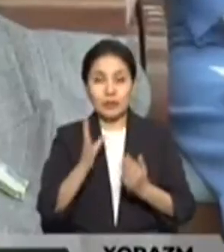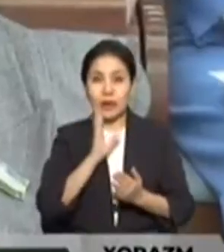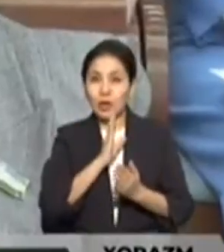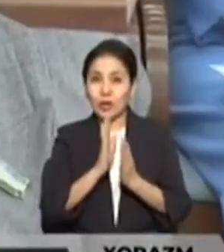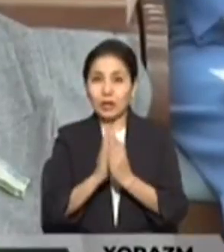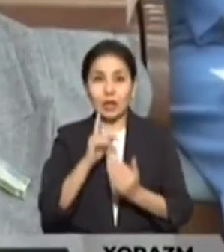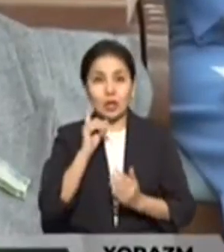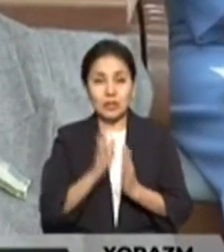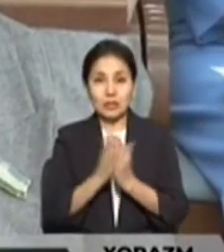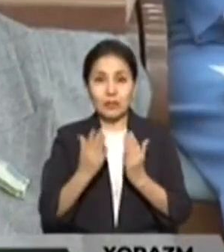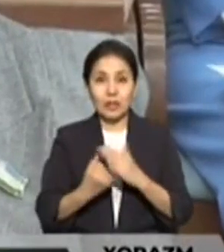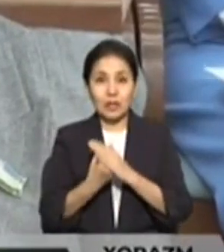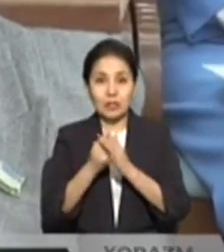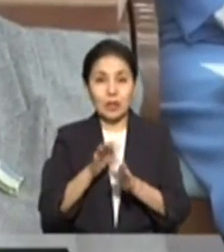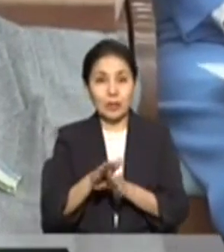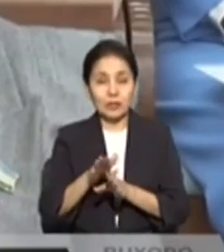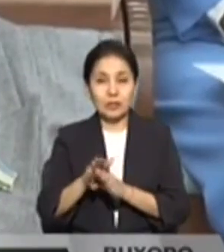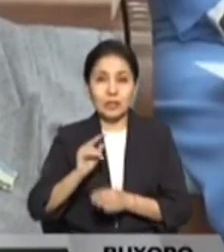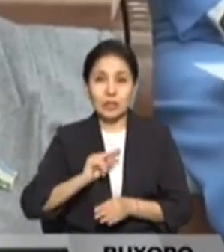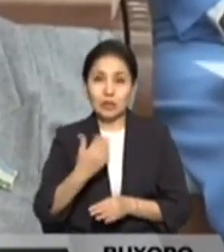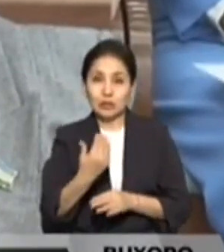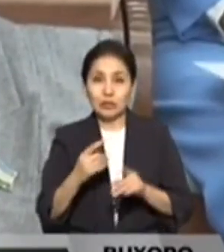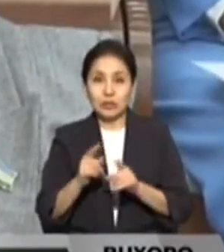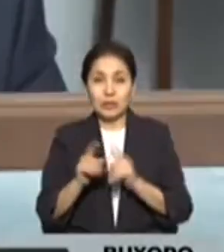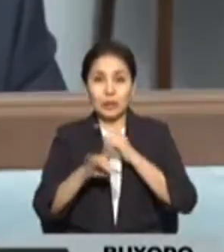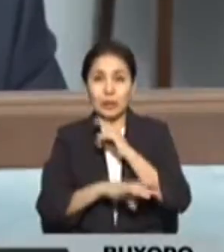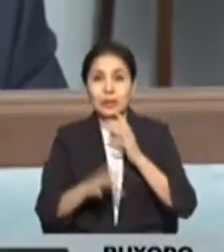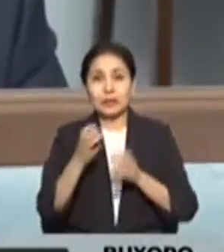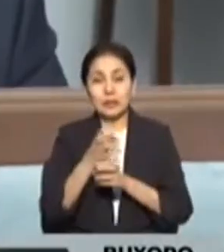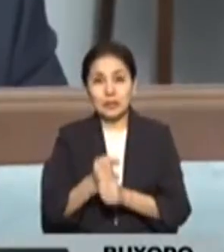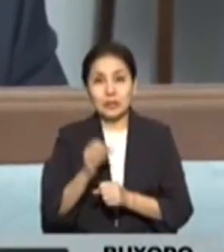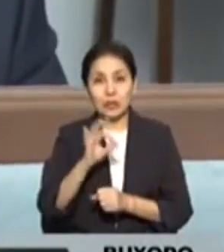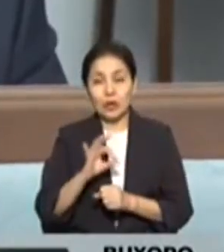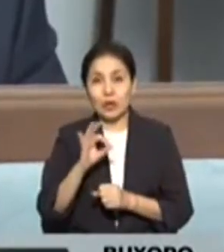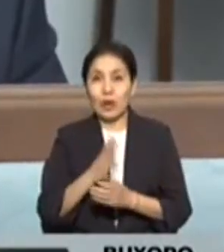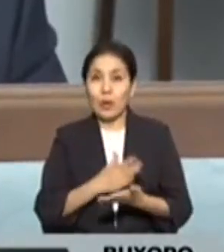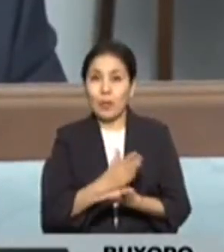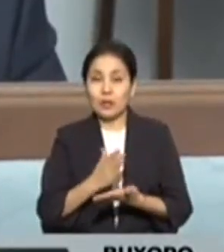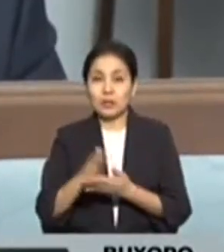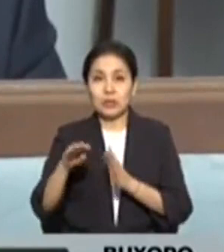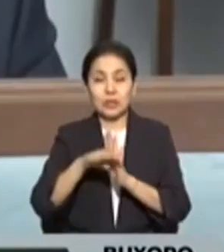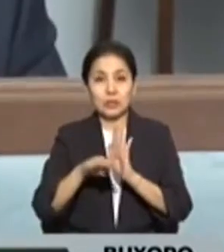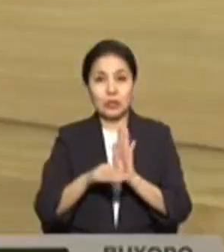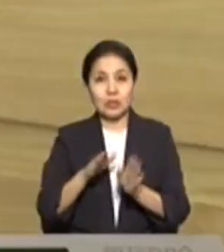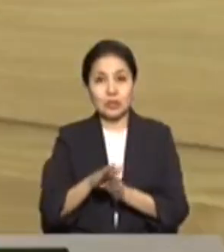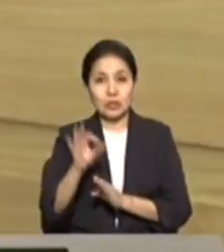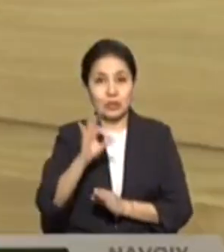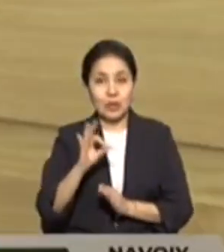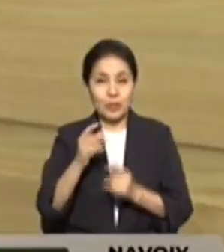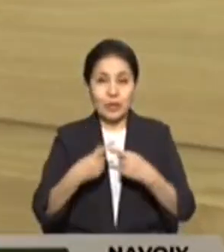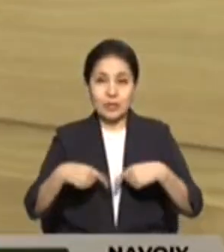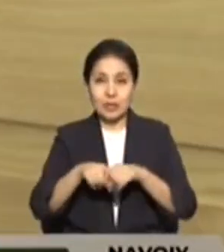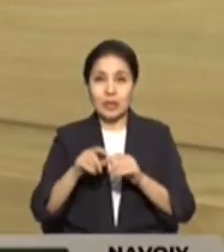daftari va yoshlar daftari asosida amalga oshirilgan ishlar, shuningdek kambag'allikni qisqartirishga doir manzilli dasturlarning ijrosi to'g'risida